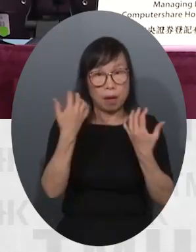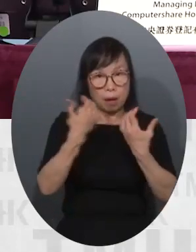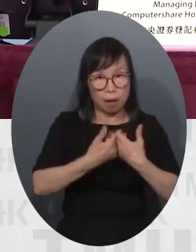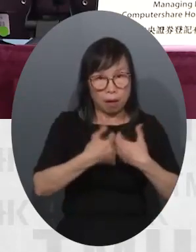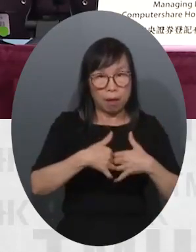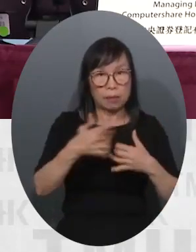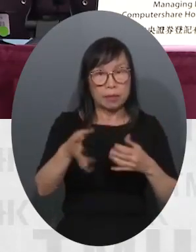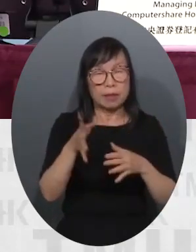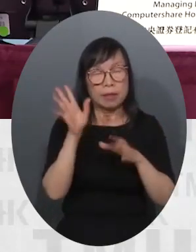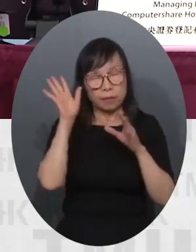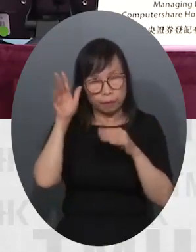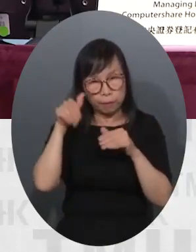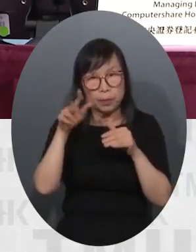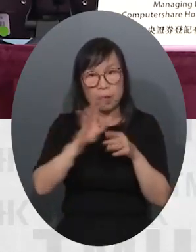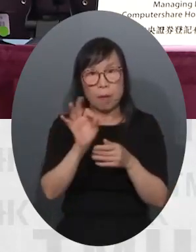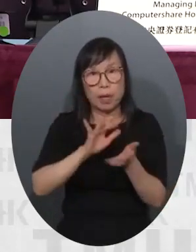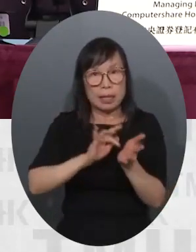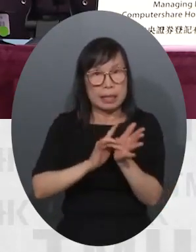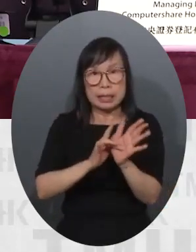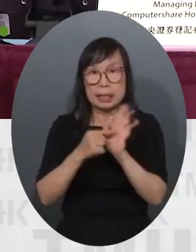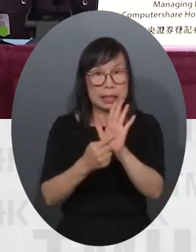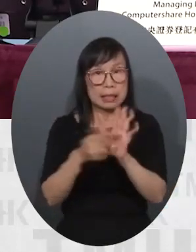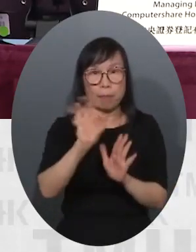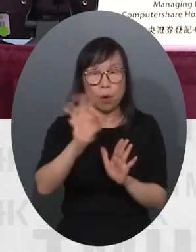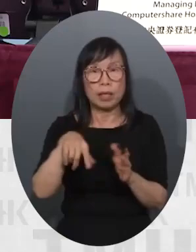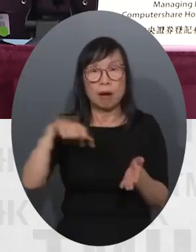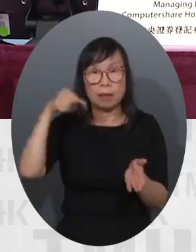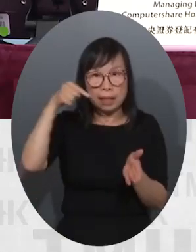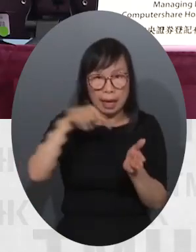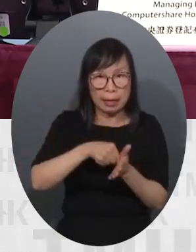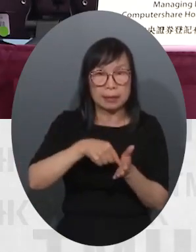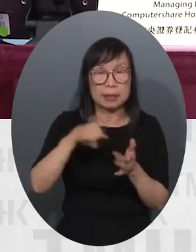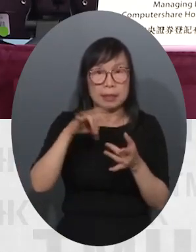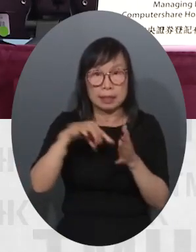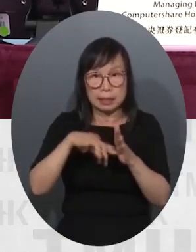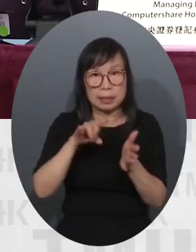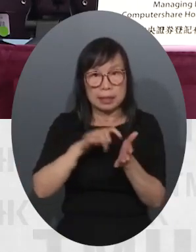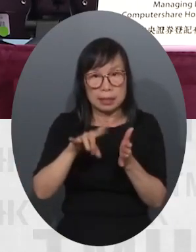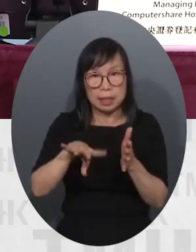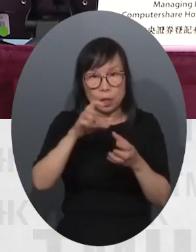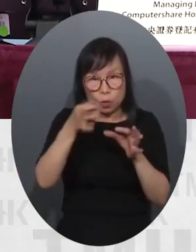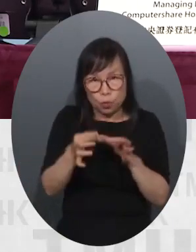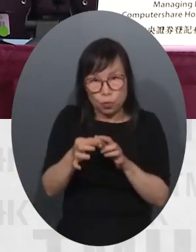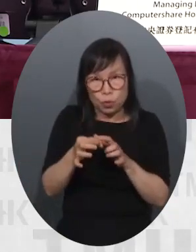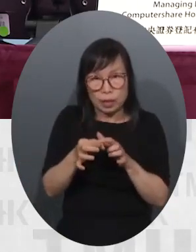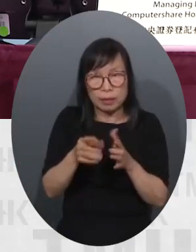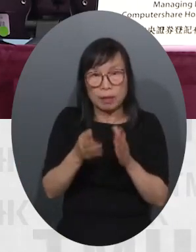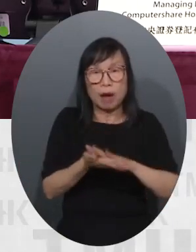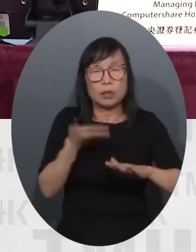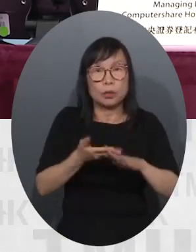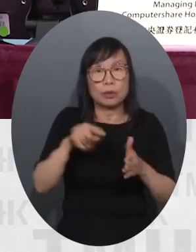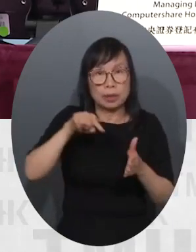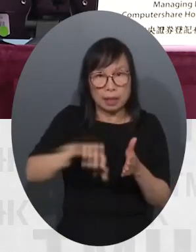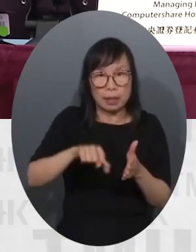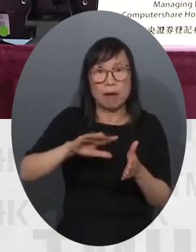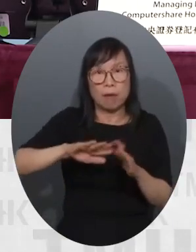入睡眠模式而沒有顯示，你可以按電子投票機中間的圓形掣，以重啟投票機屏